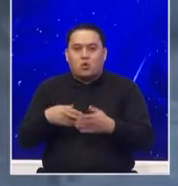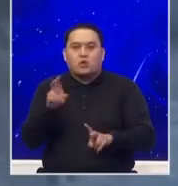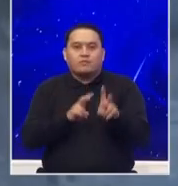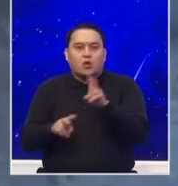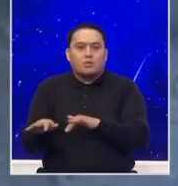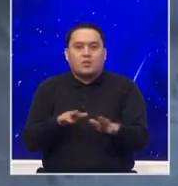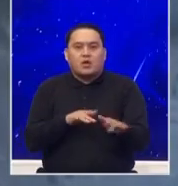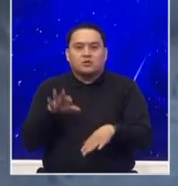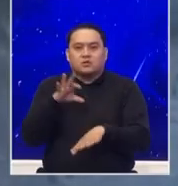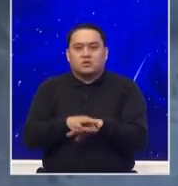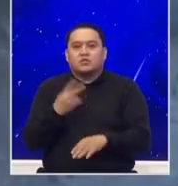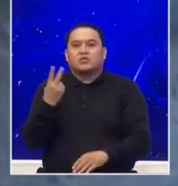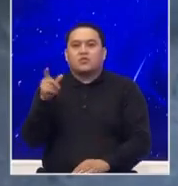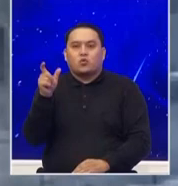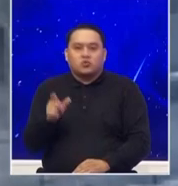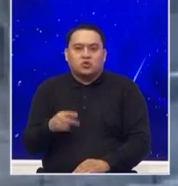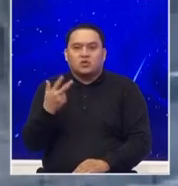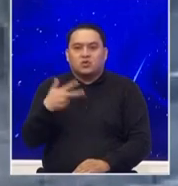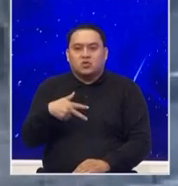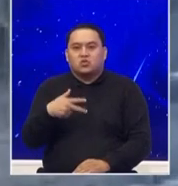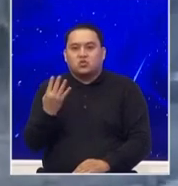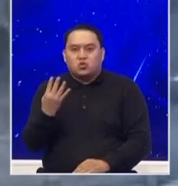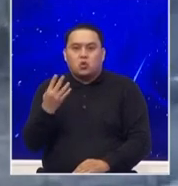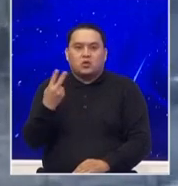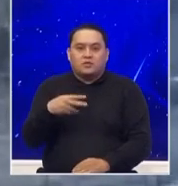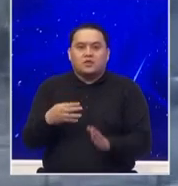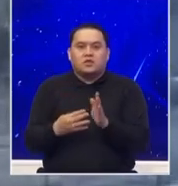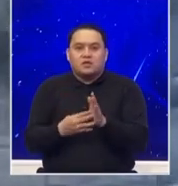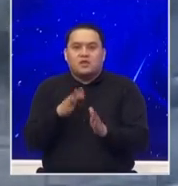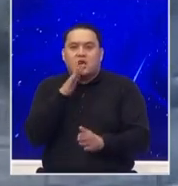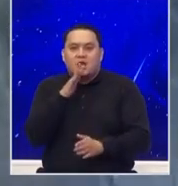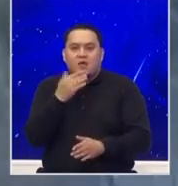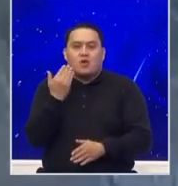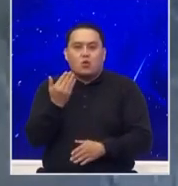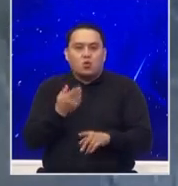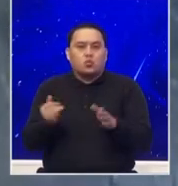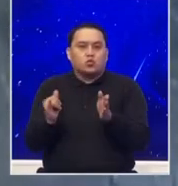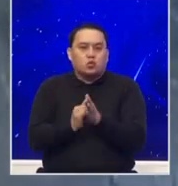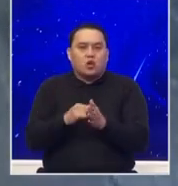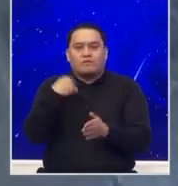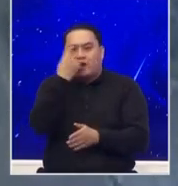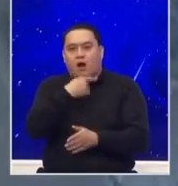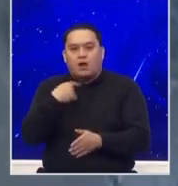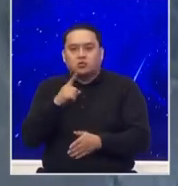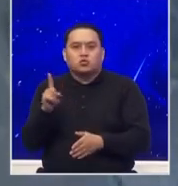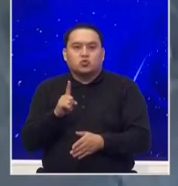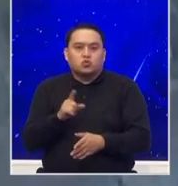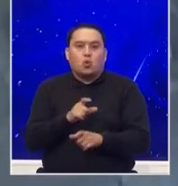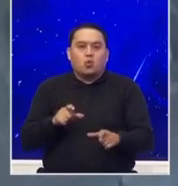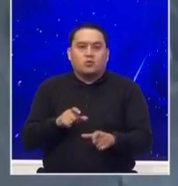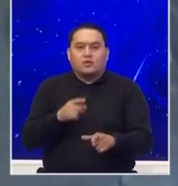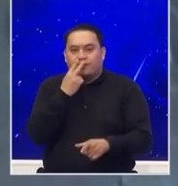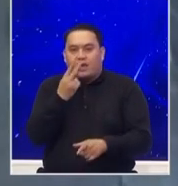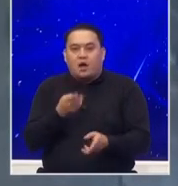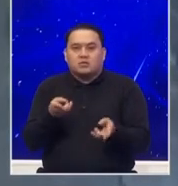оперативно-розыскных мероприятий были задержаны двое подозреваемых 34 и 29 лет. В ходе следствия установлено, что подозреваемые,